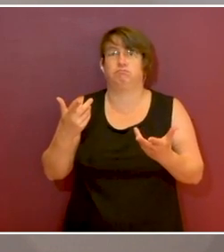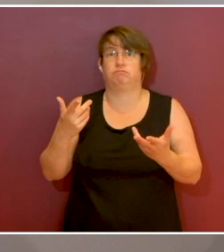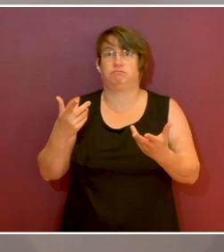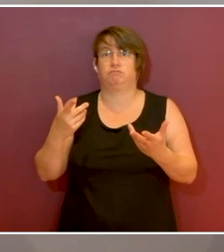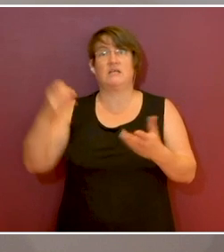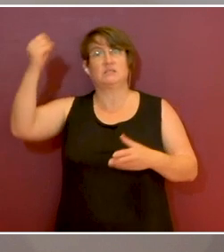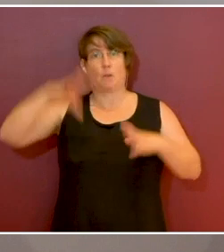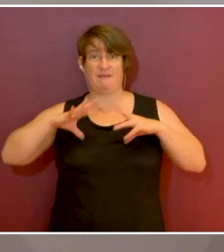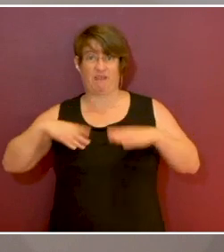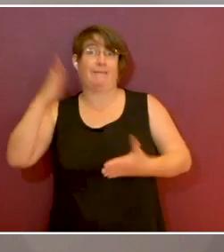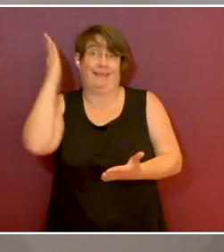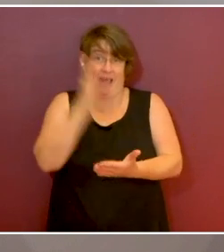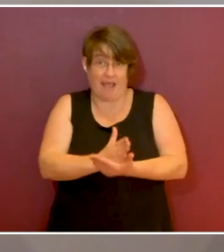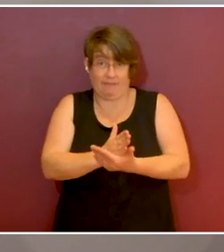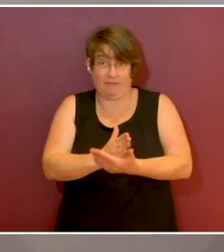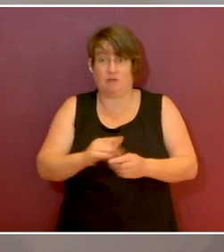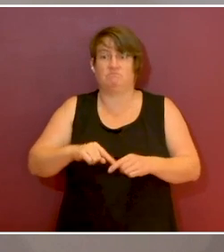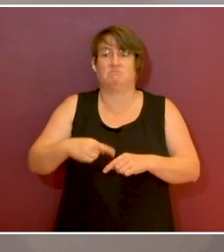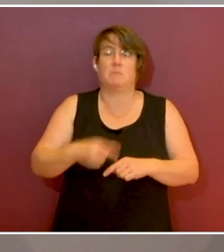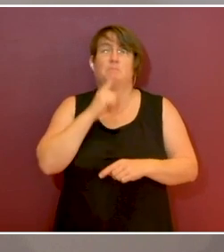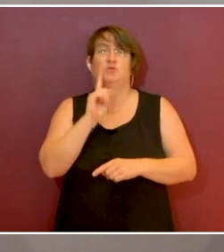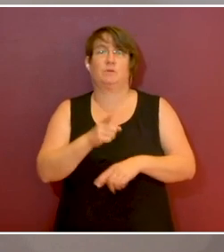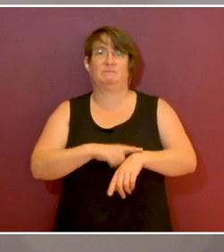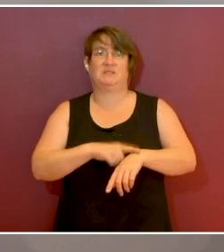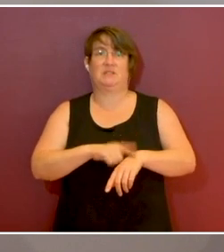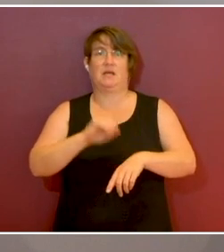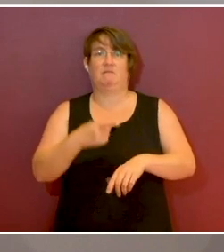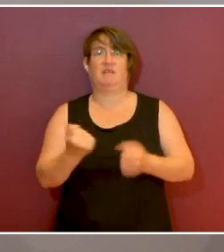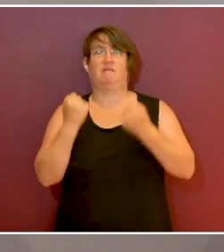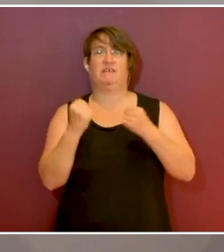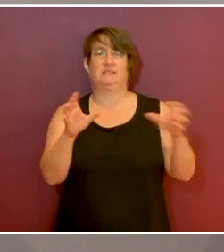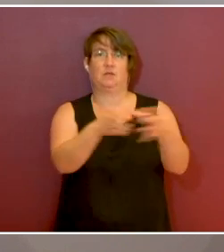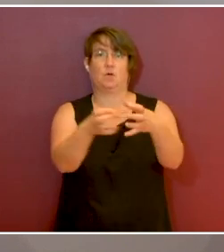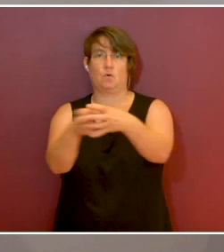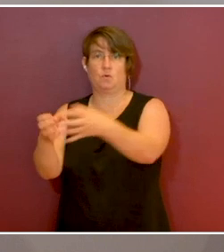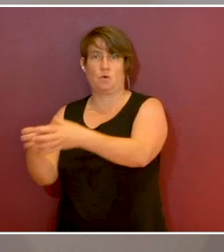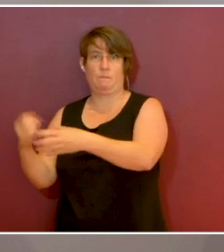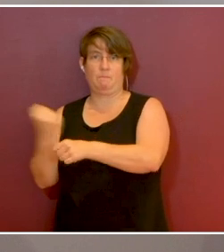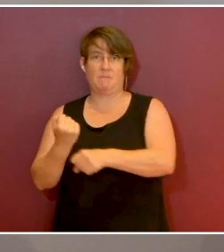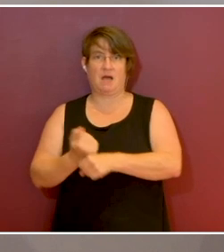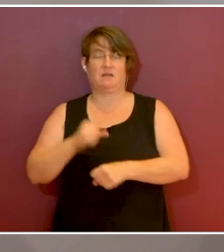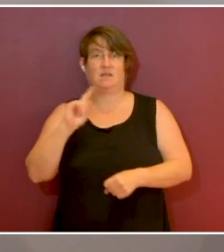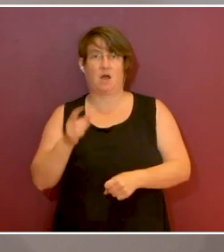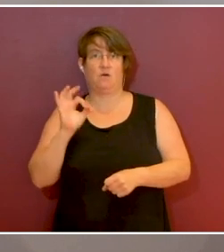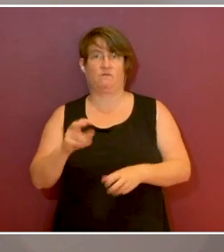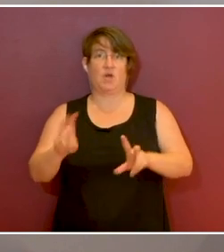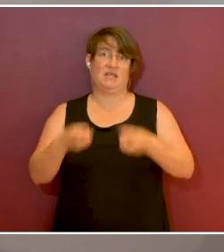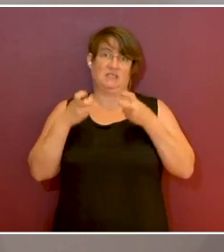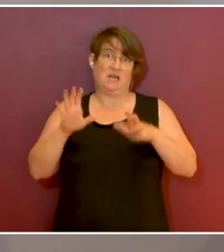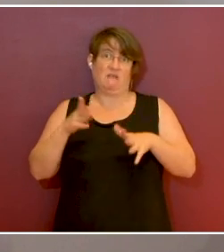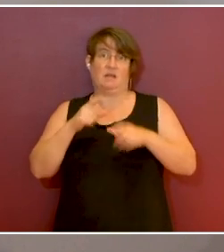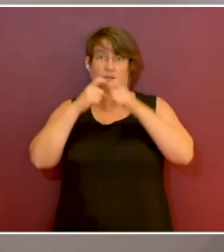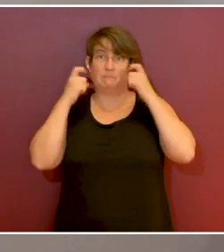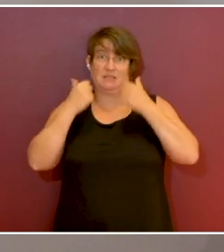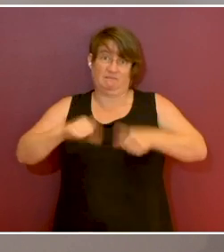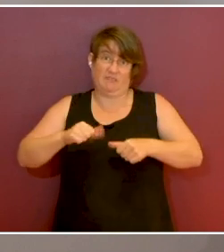nach Ende der Sommerferien doch wieder einzuführen und auch Maskenpflicht eventuell für die Erzieher?